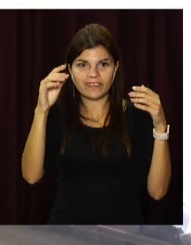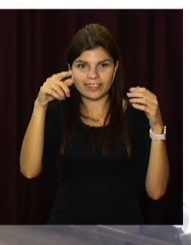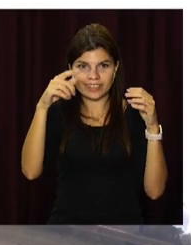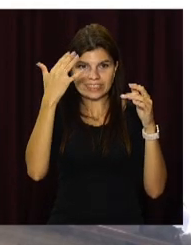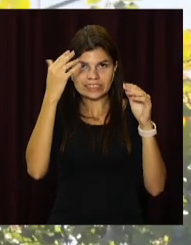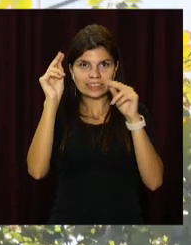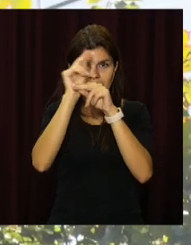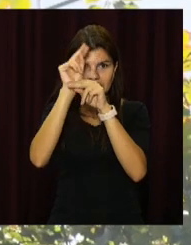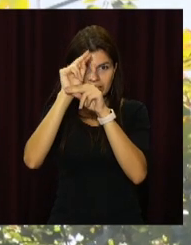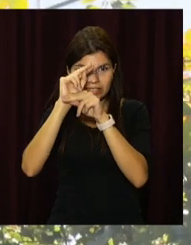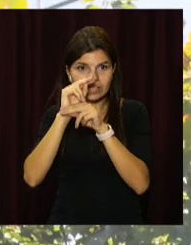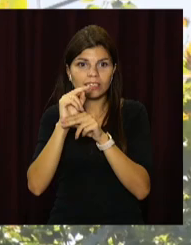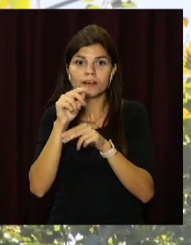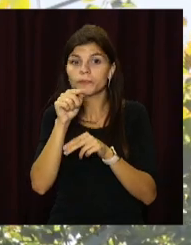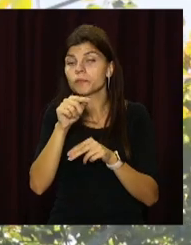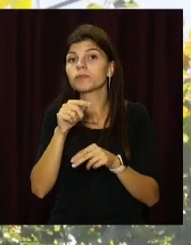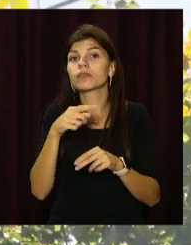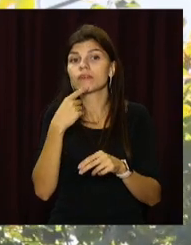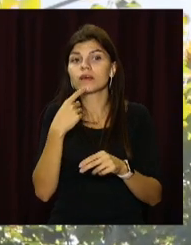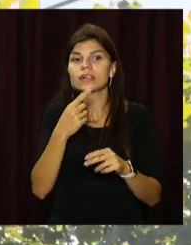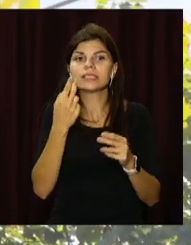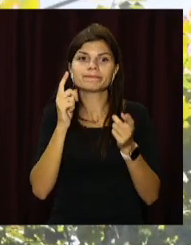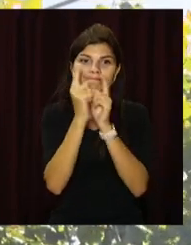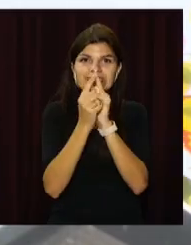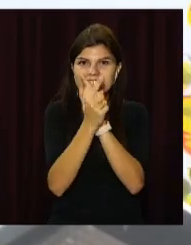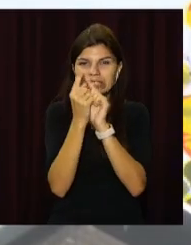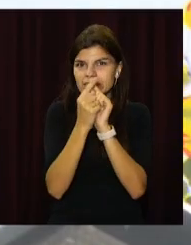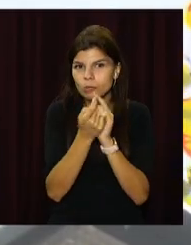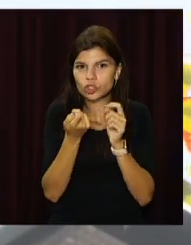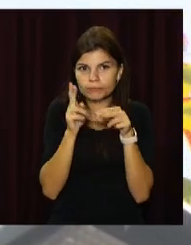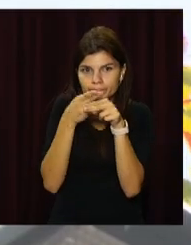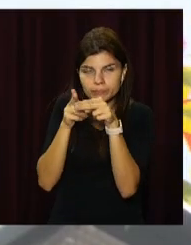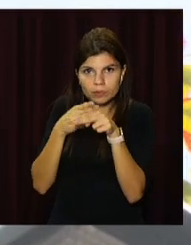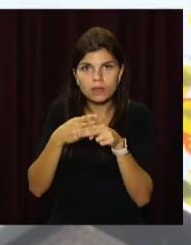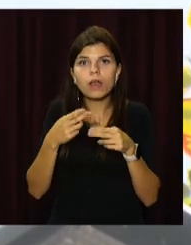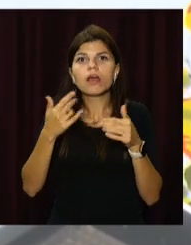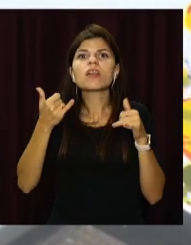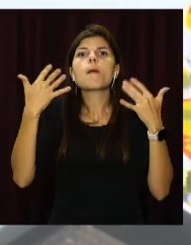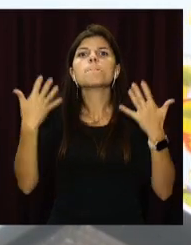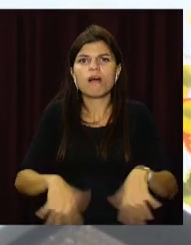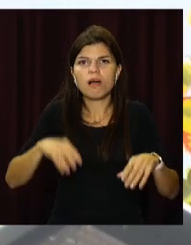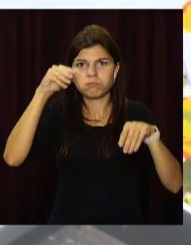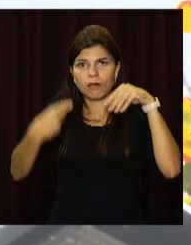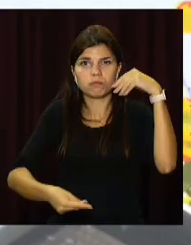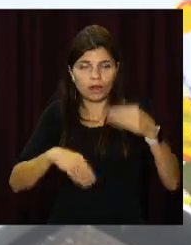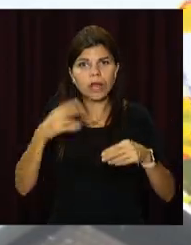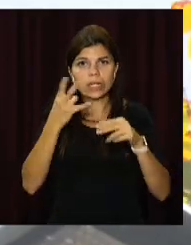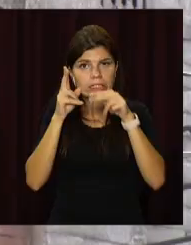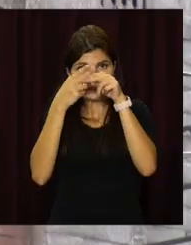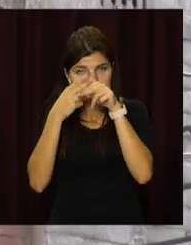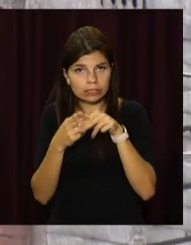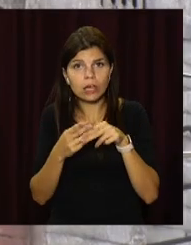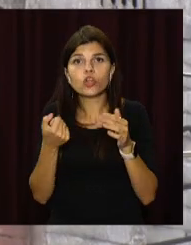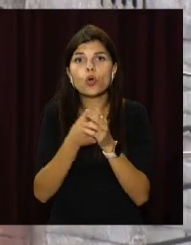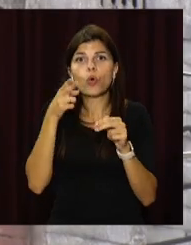аттик постраждав найбільше. Перекладуть цеглу, замінять гідроізоляцію і відновлять втрачені елементи. Завершити реконструкцію планують